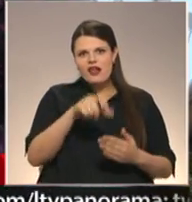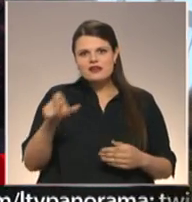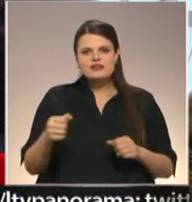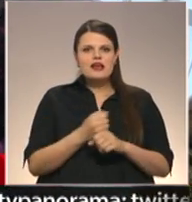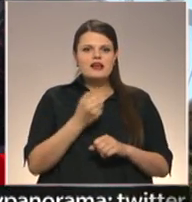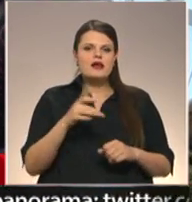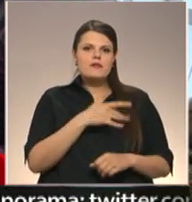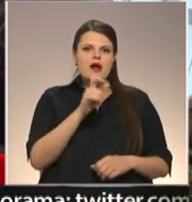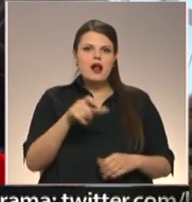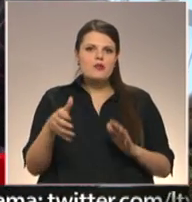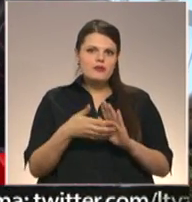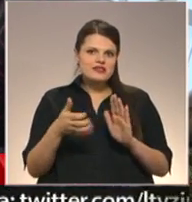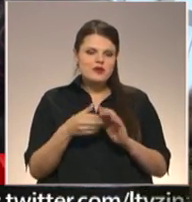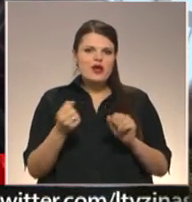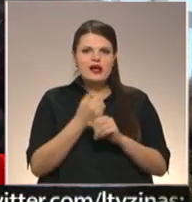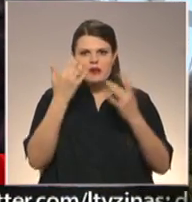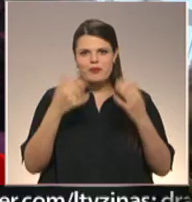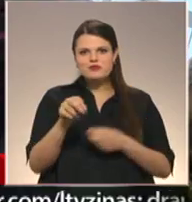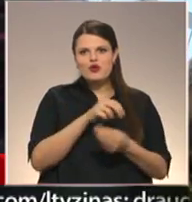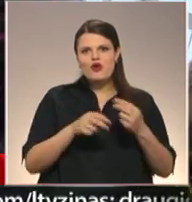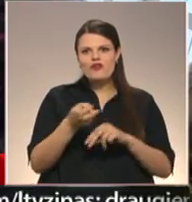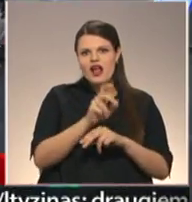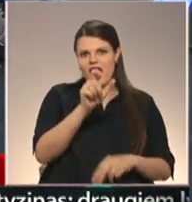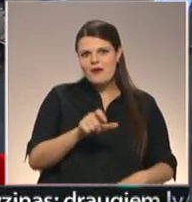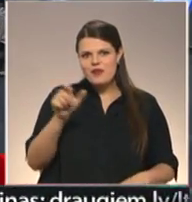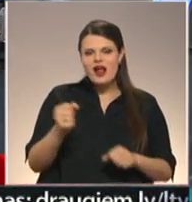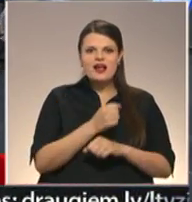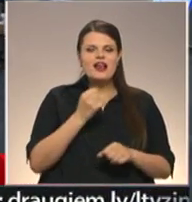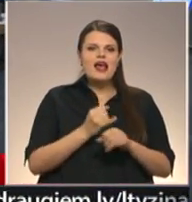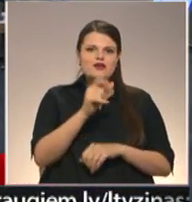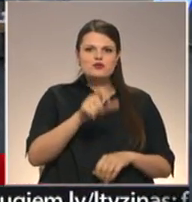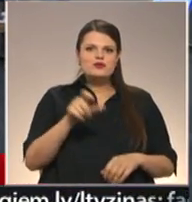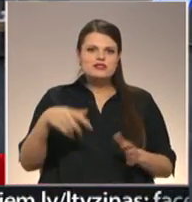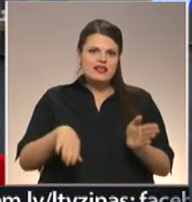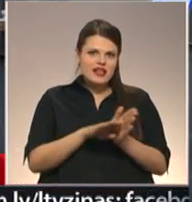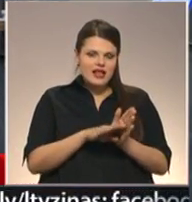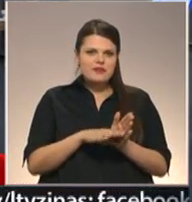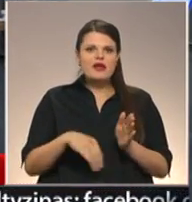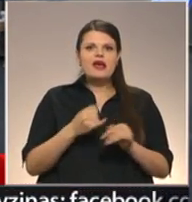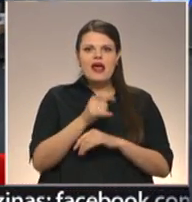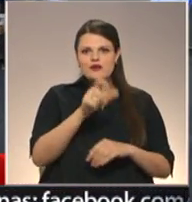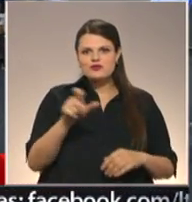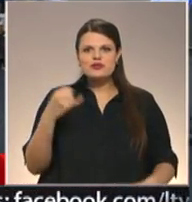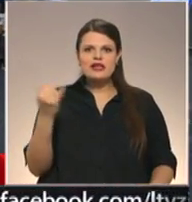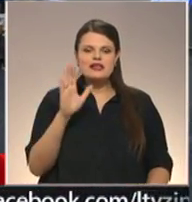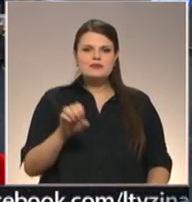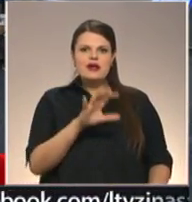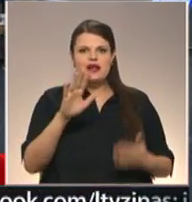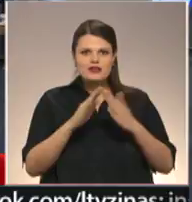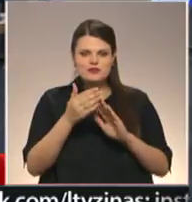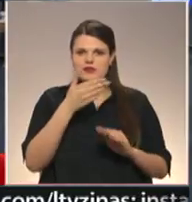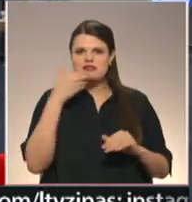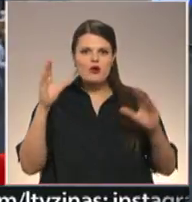lasītāji un bibliotekas pakalpojumu izmantotāji, gan pasākumu un konferenču apmeklētāji, gan ekskursiju dalībnieki. Ekskursanti interesi par Gaismas pili